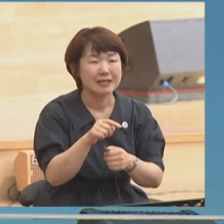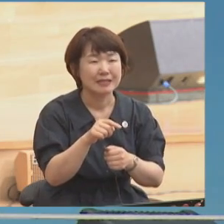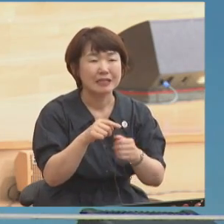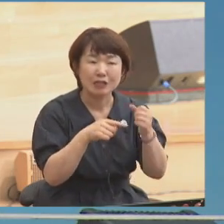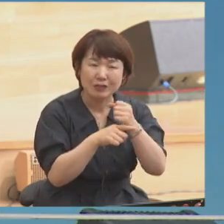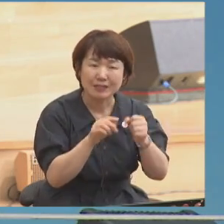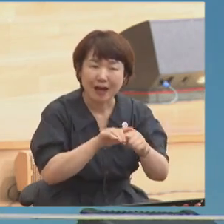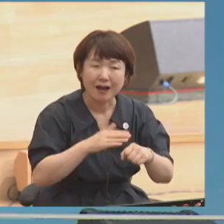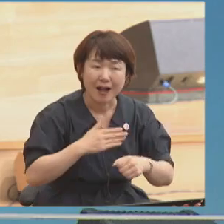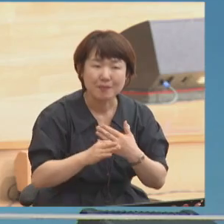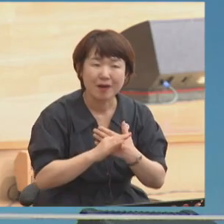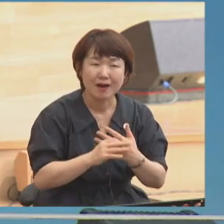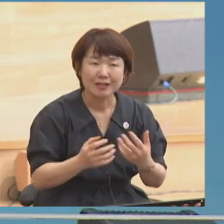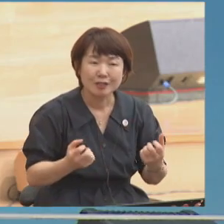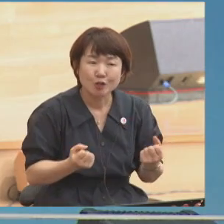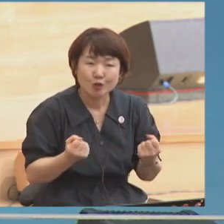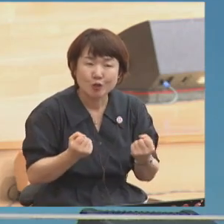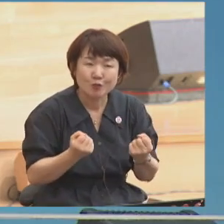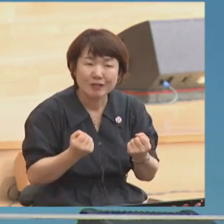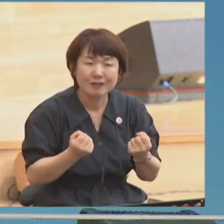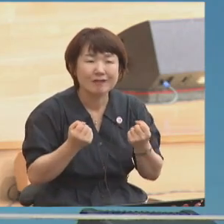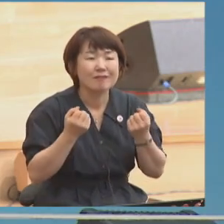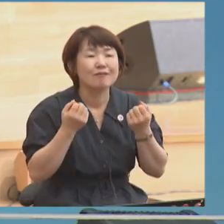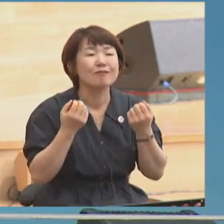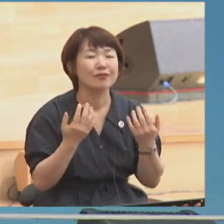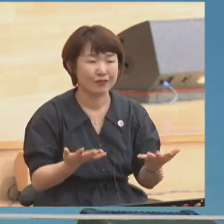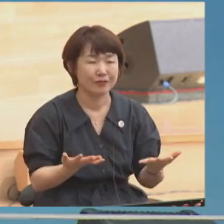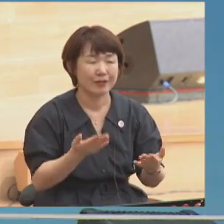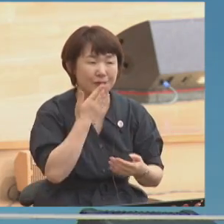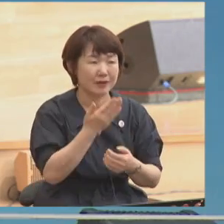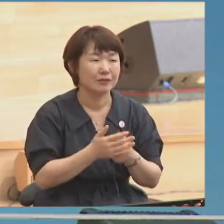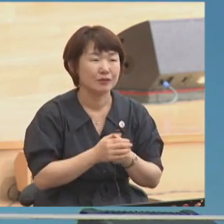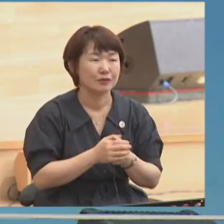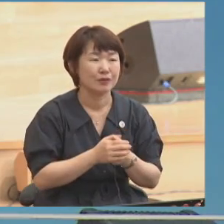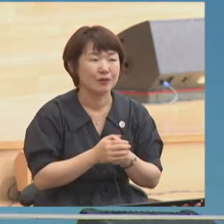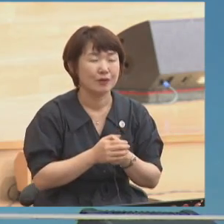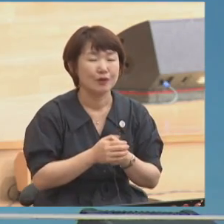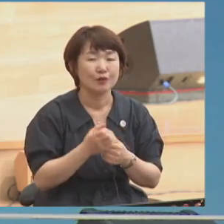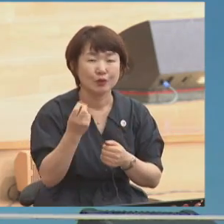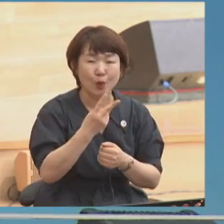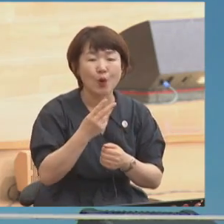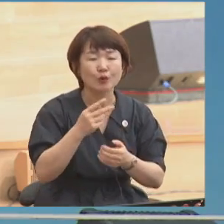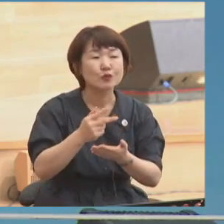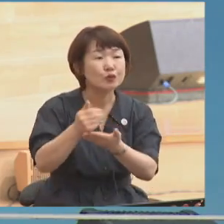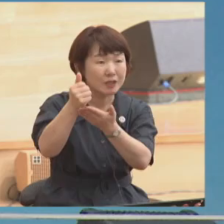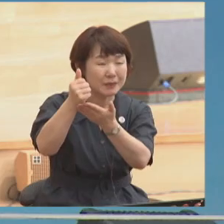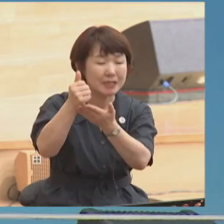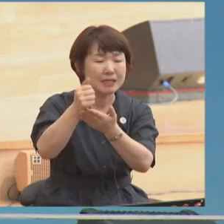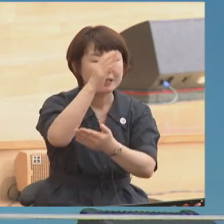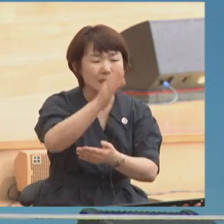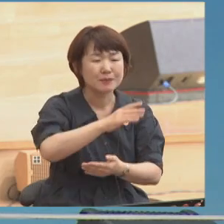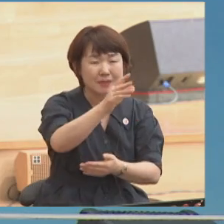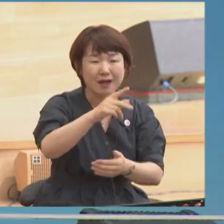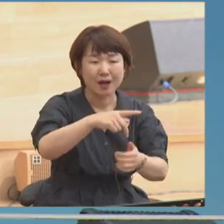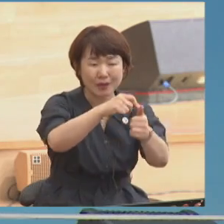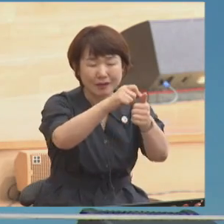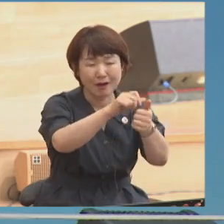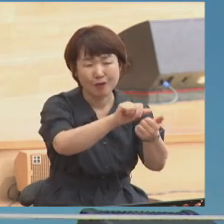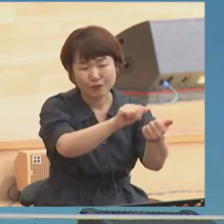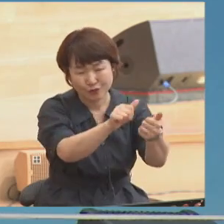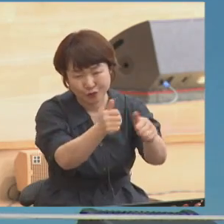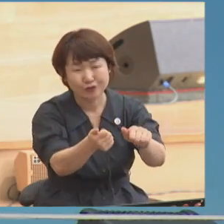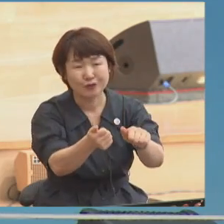주목을 풀 수가 있는 거예요. 더욱이 그러면서 우리 주님께서 그렇게 십자가에서